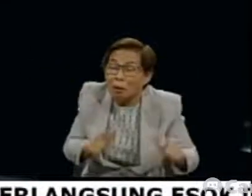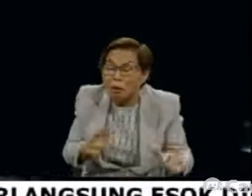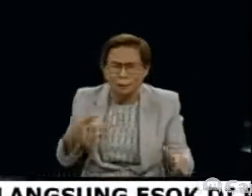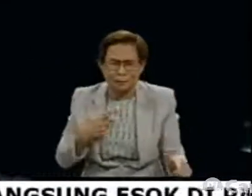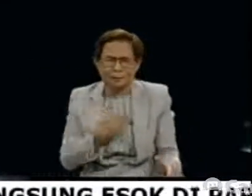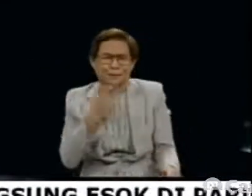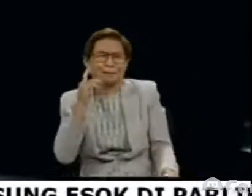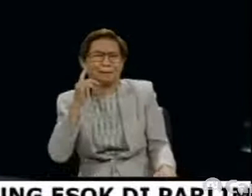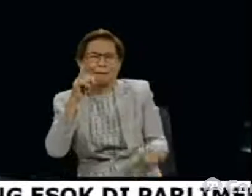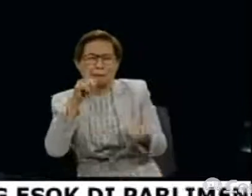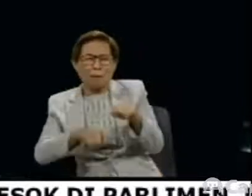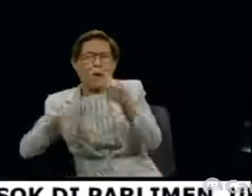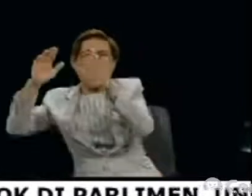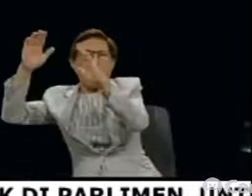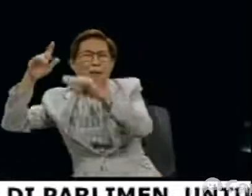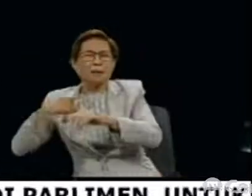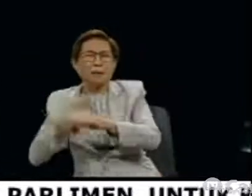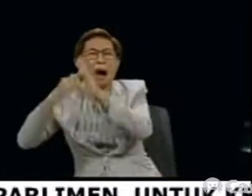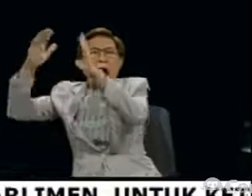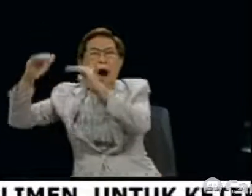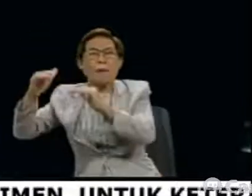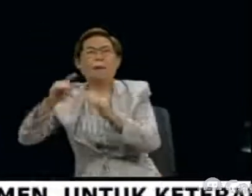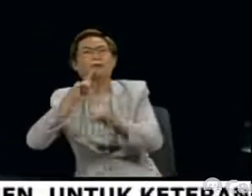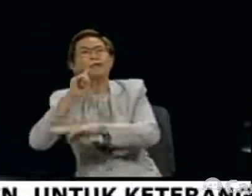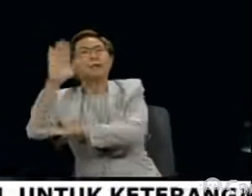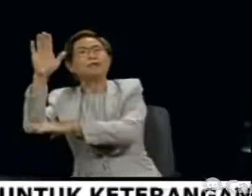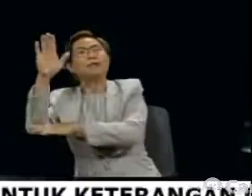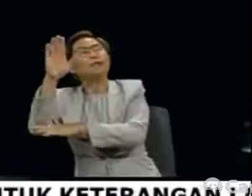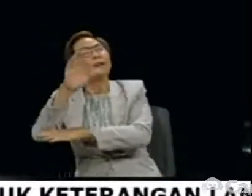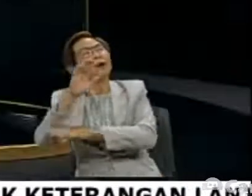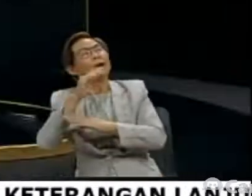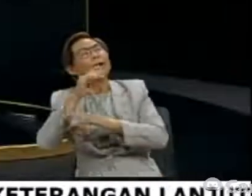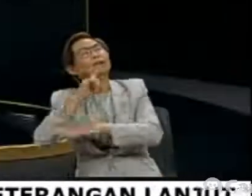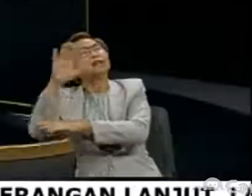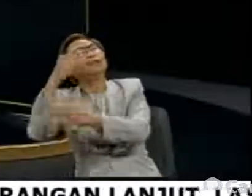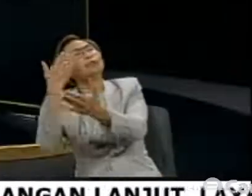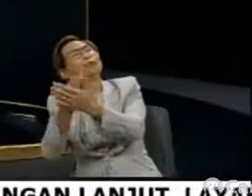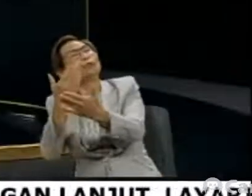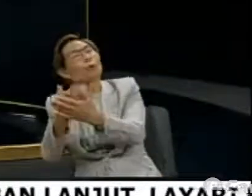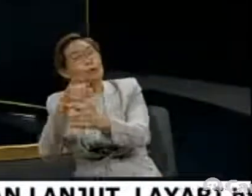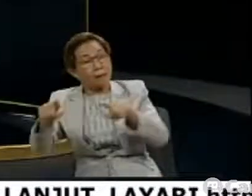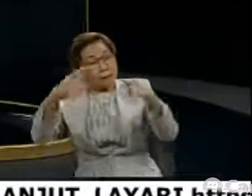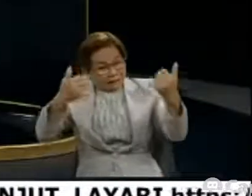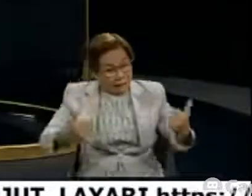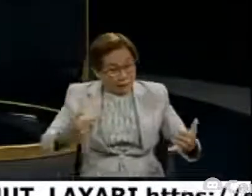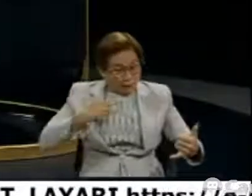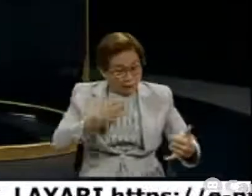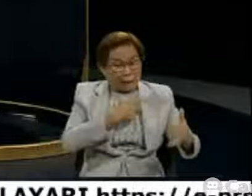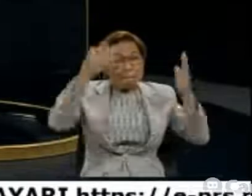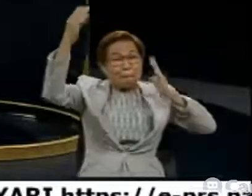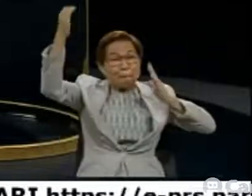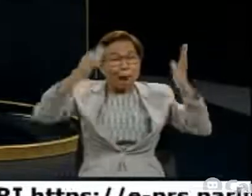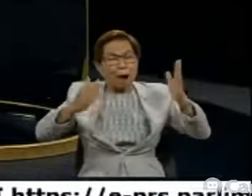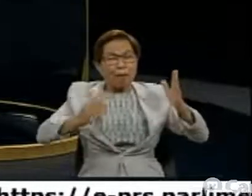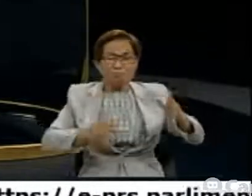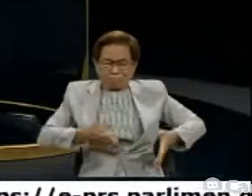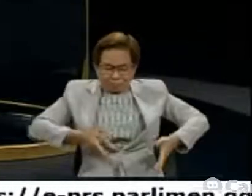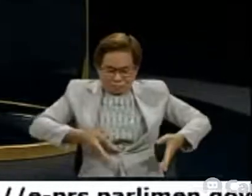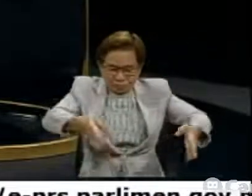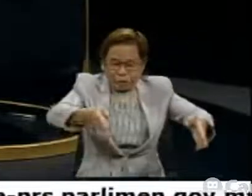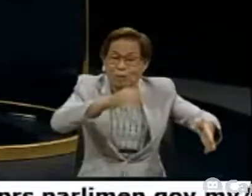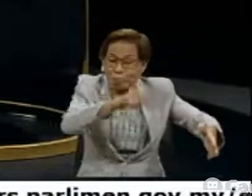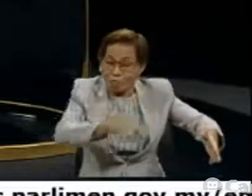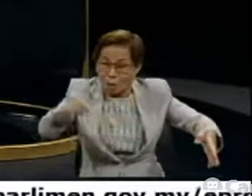mengharap atau menjanjikan bulan dan bintang tapi sekurang-kurangnya untuk waktu sekarang ini kita berada pada kedudukan yang betul dalam